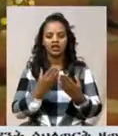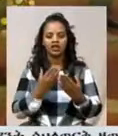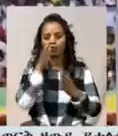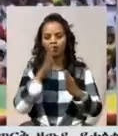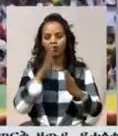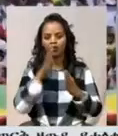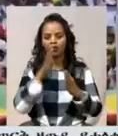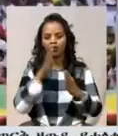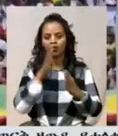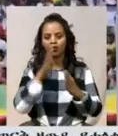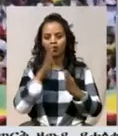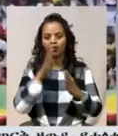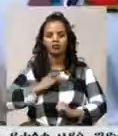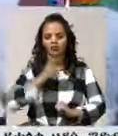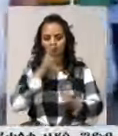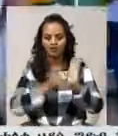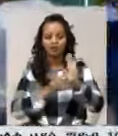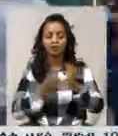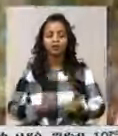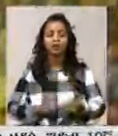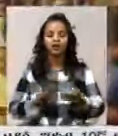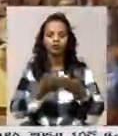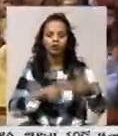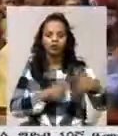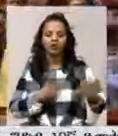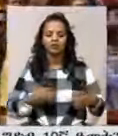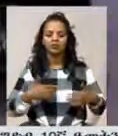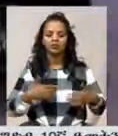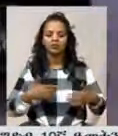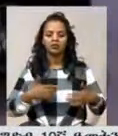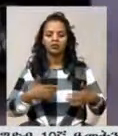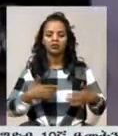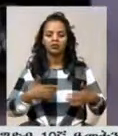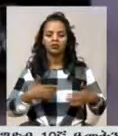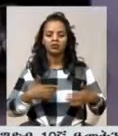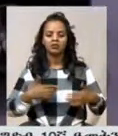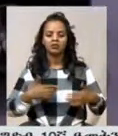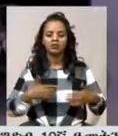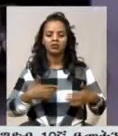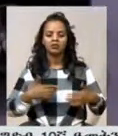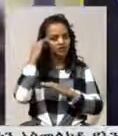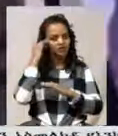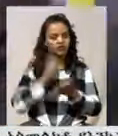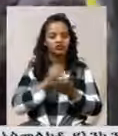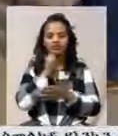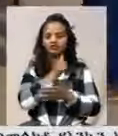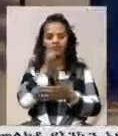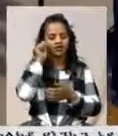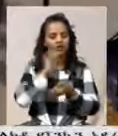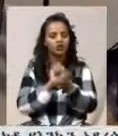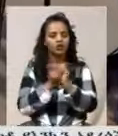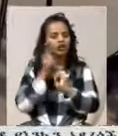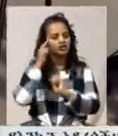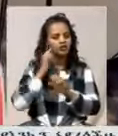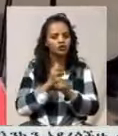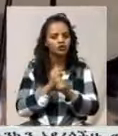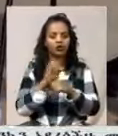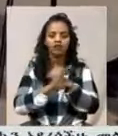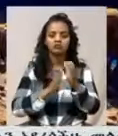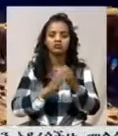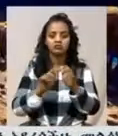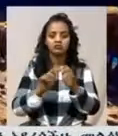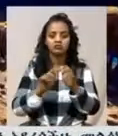ሀገራዊ ስሜትን በማጉላት በበርካቶች ልብ ሀሴትና ተስፋን ዘሩ። ጠቅላይ ሚኒስትር ዶክተር አብይ አህመድ የለውጥ እሳቤን ይዘው ሀገር መምራት